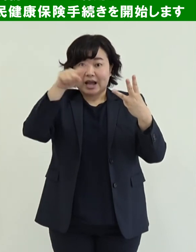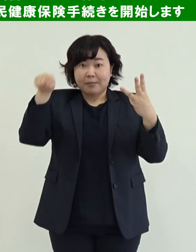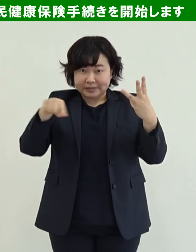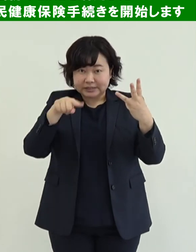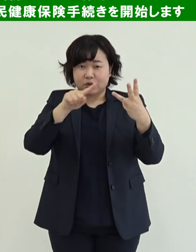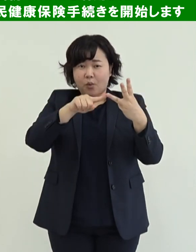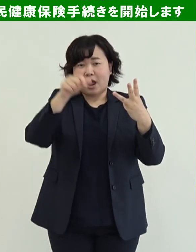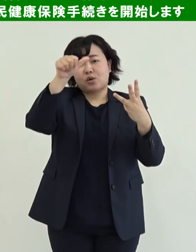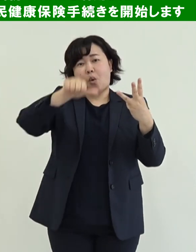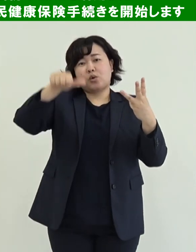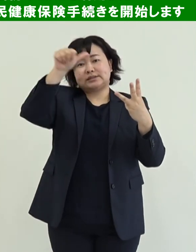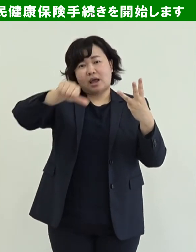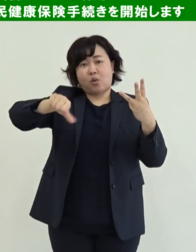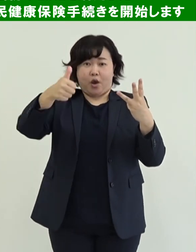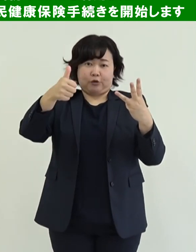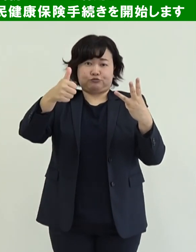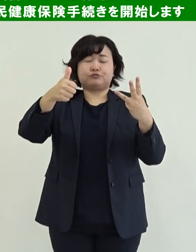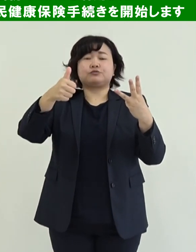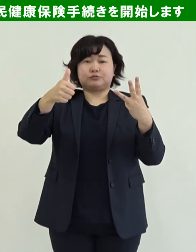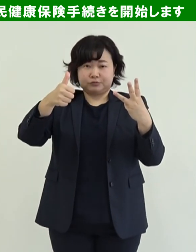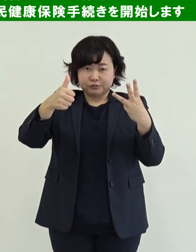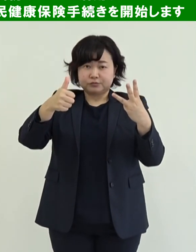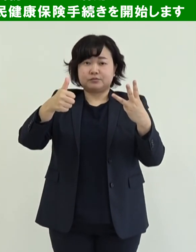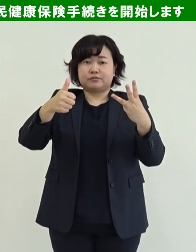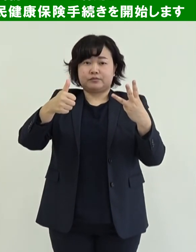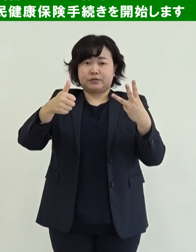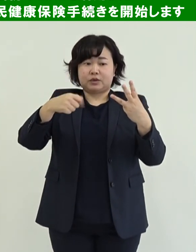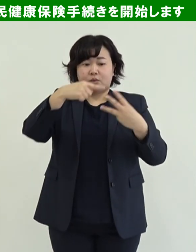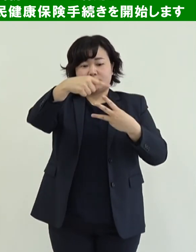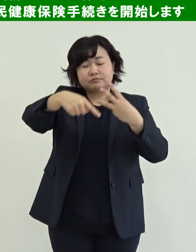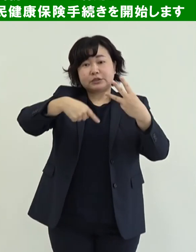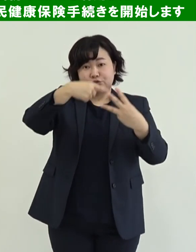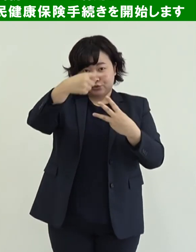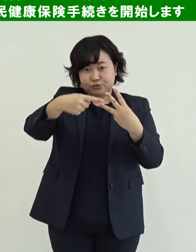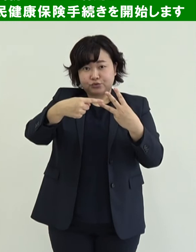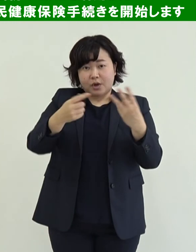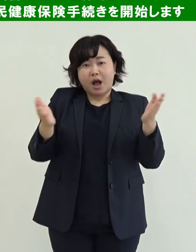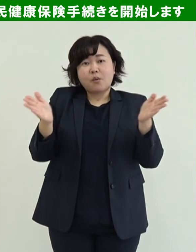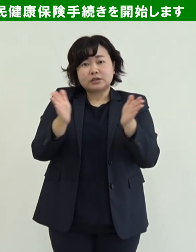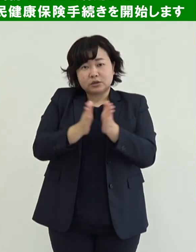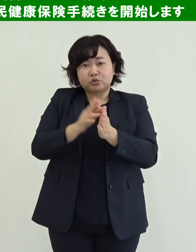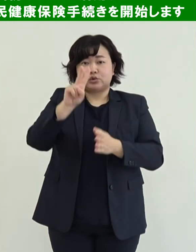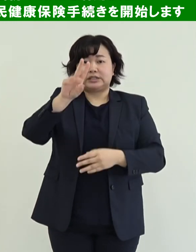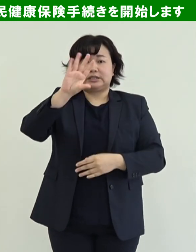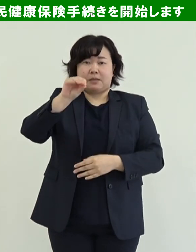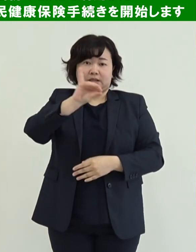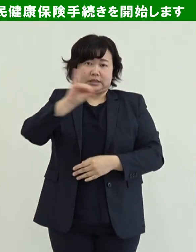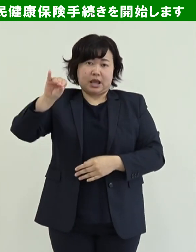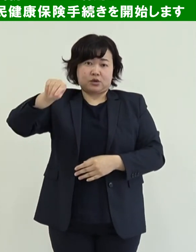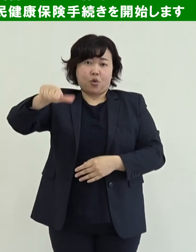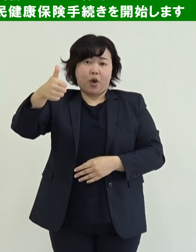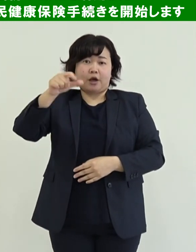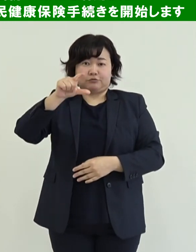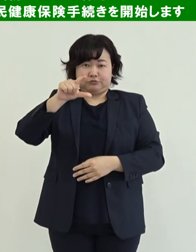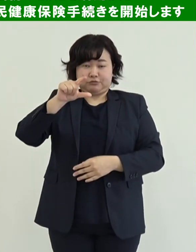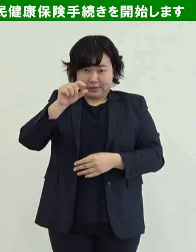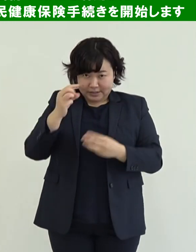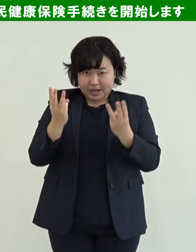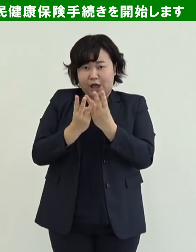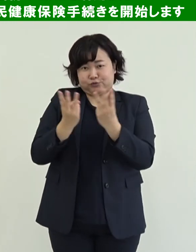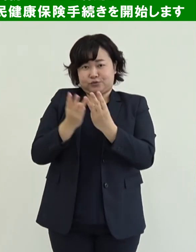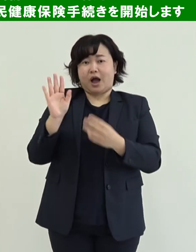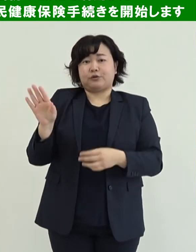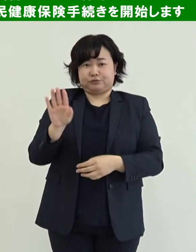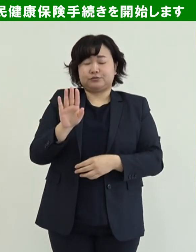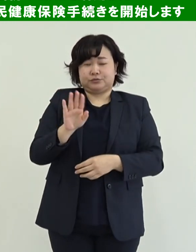手続きが年間5500円ということでakon外の3つの手続き全部あわせますと21,500円年間で手続きを致しており